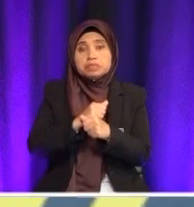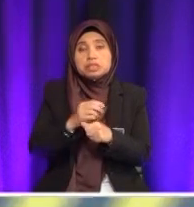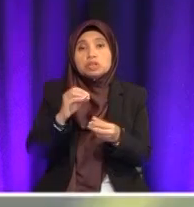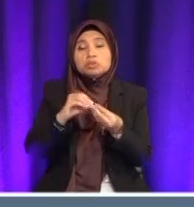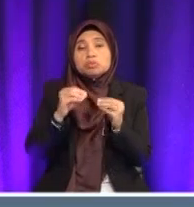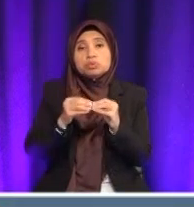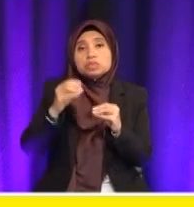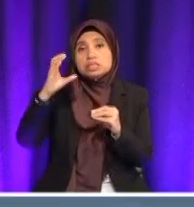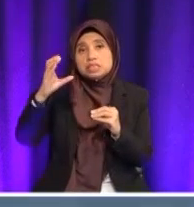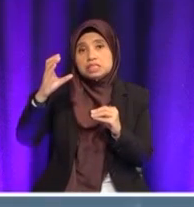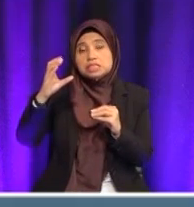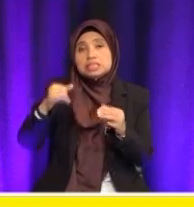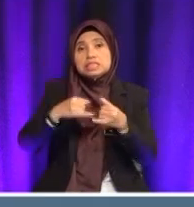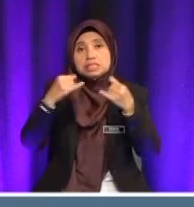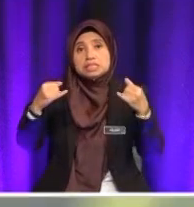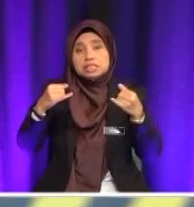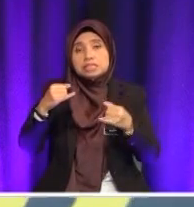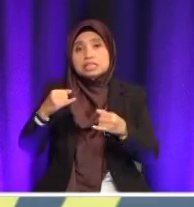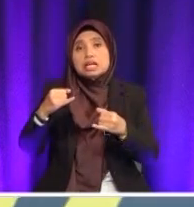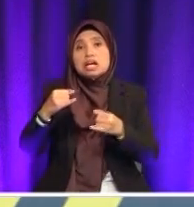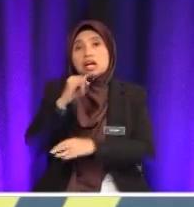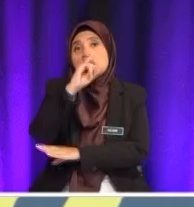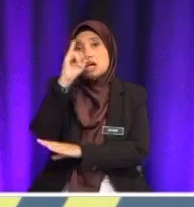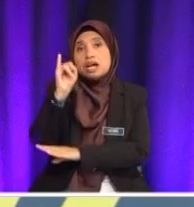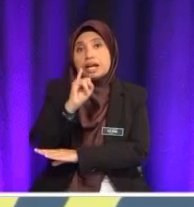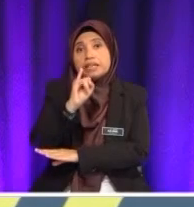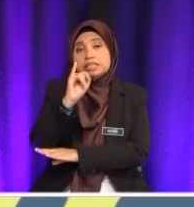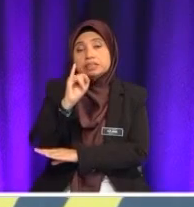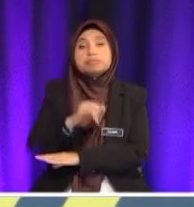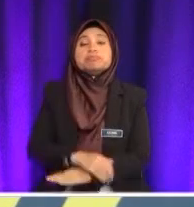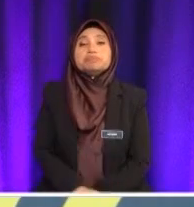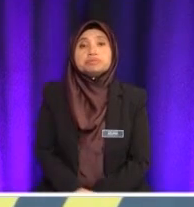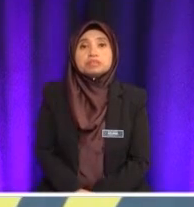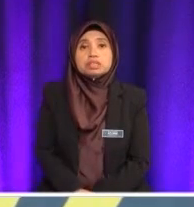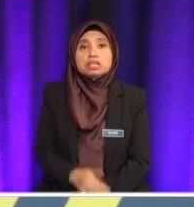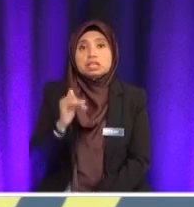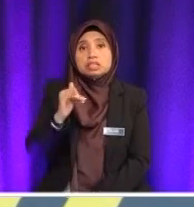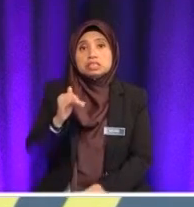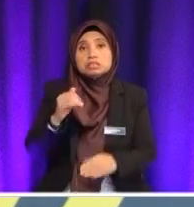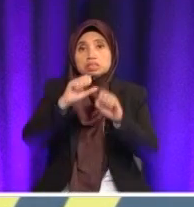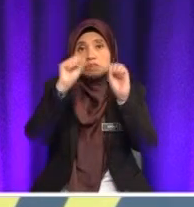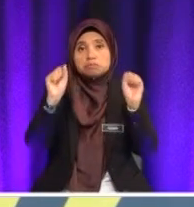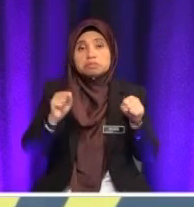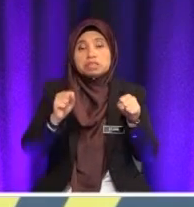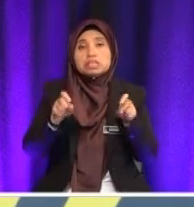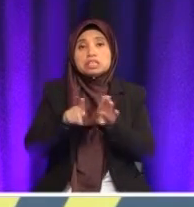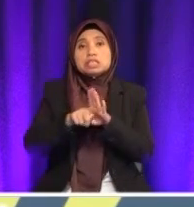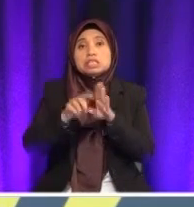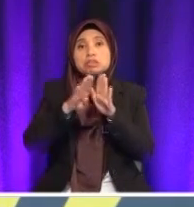yang gesik untuk jenis item yang akan dikemukakan nanti dalam berkaitan dengan subjek response